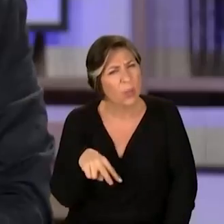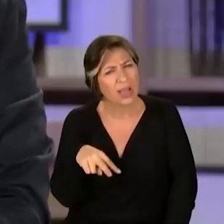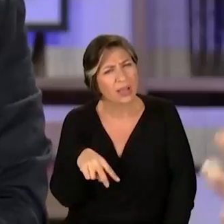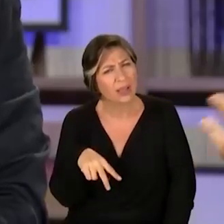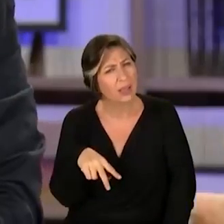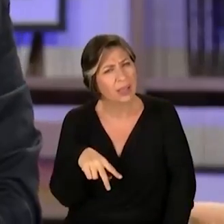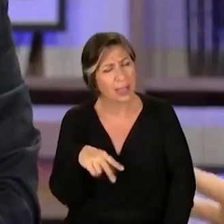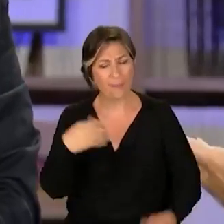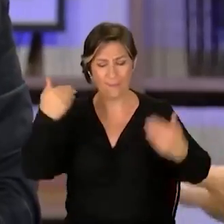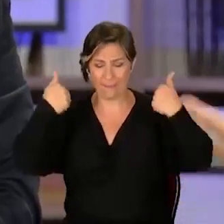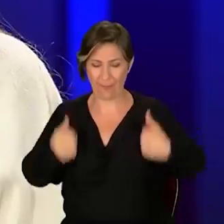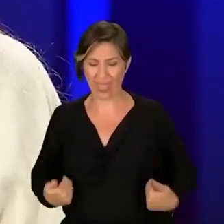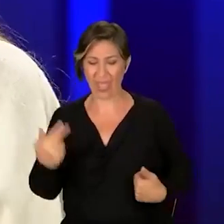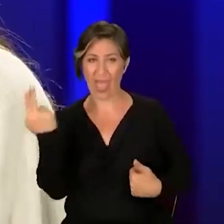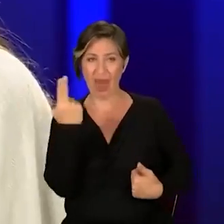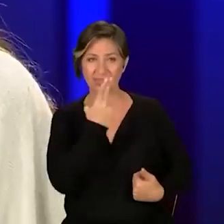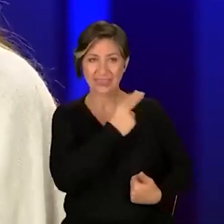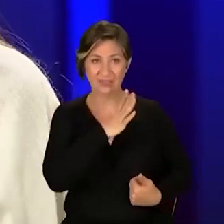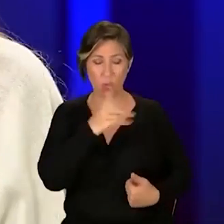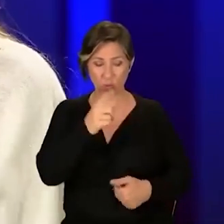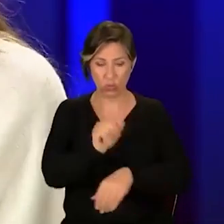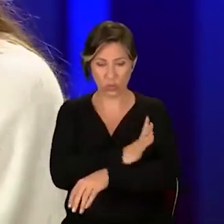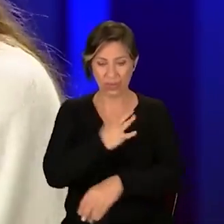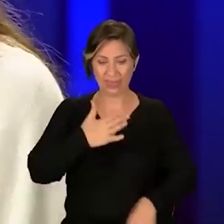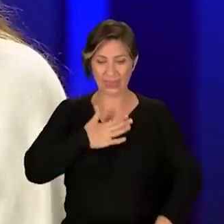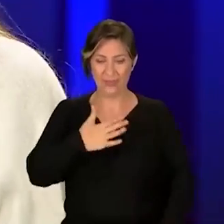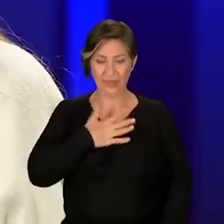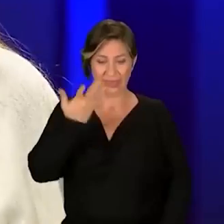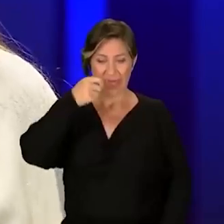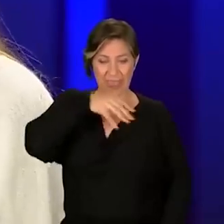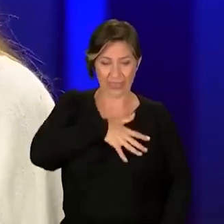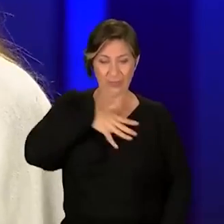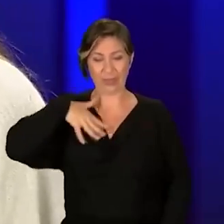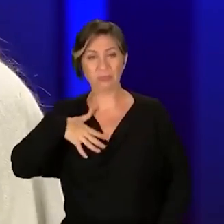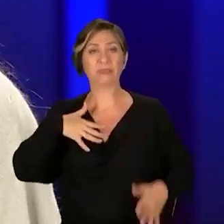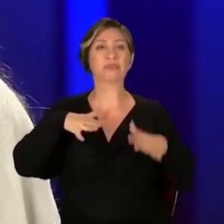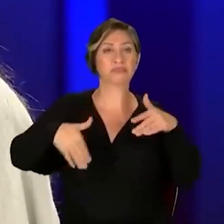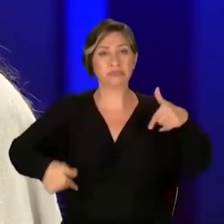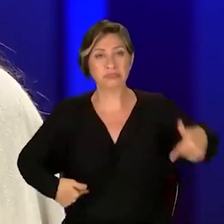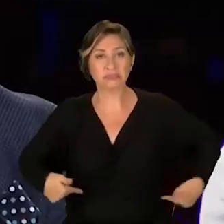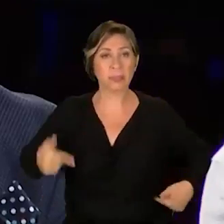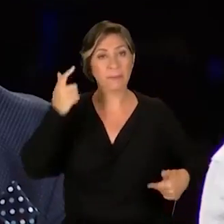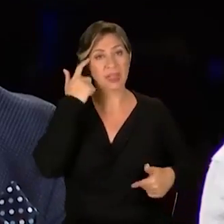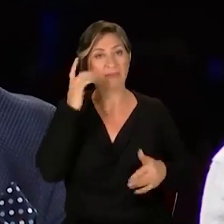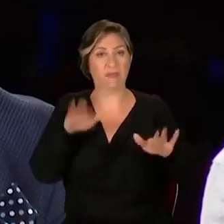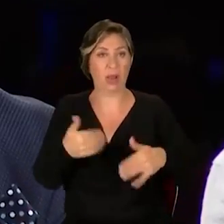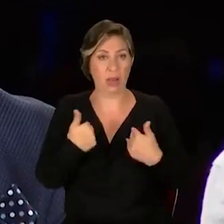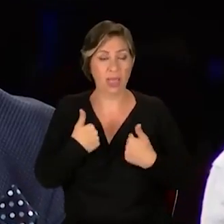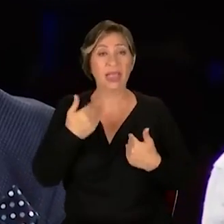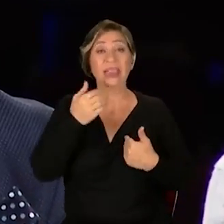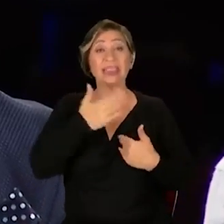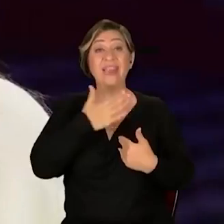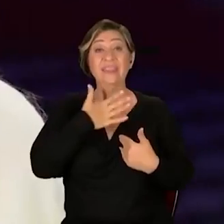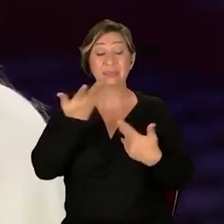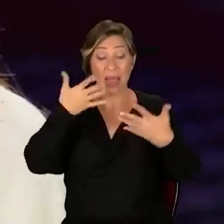çünkü bedenli haritası dediğimiz o bedendeki duyguların yerini biliyorum. Nefesin nereye gidip gitmediğiyle ilgili bilgilere sahibim. Nefesin nereye